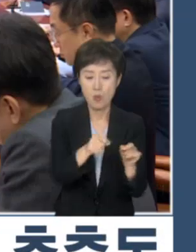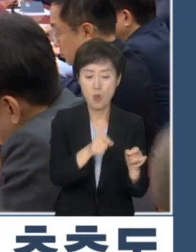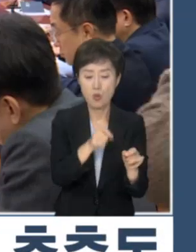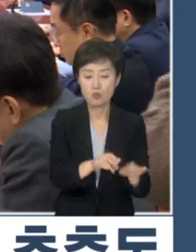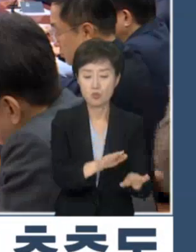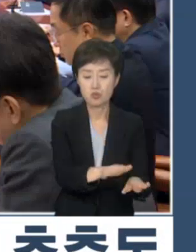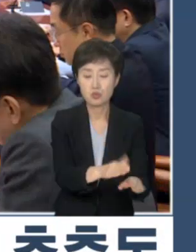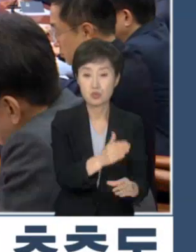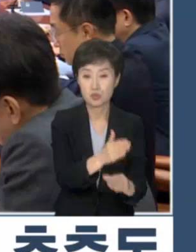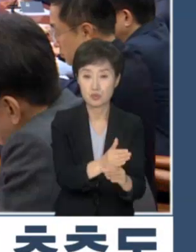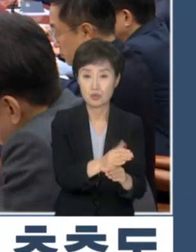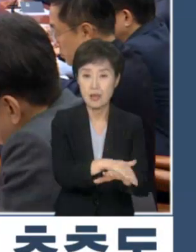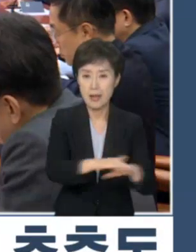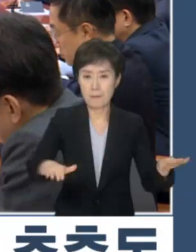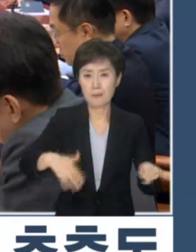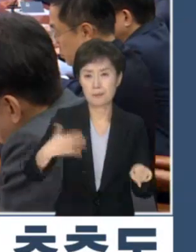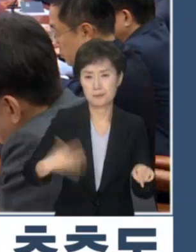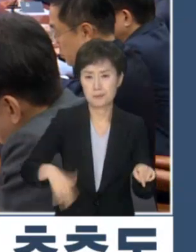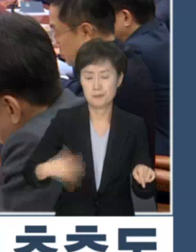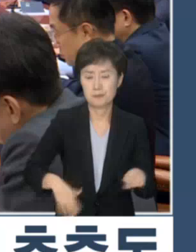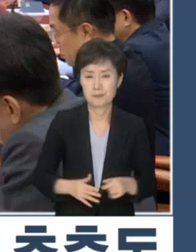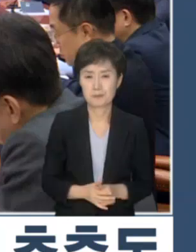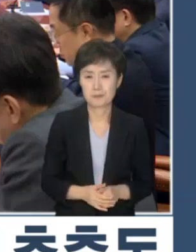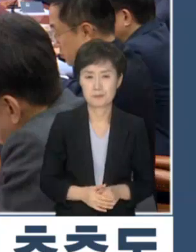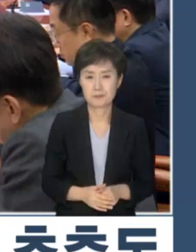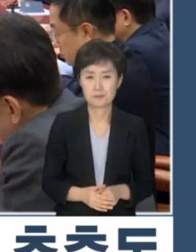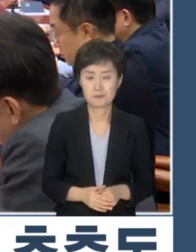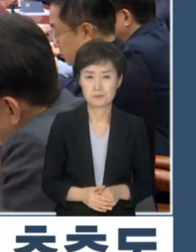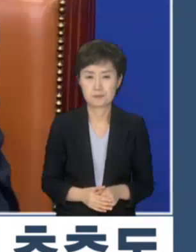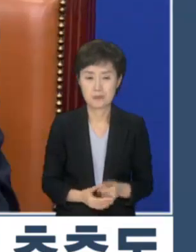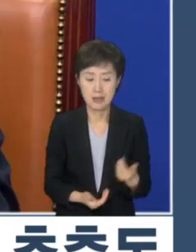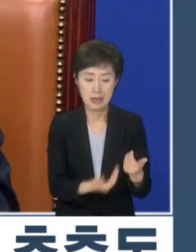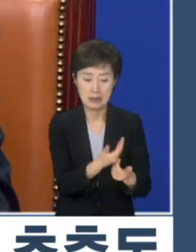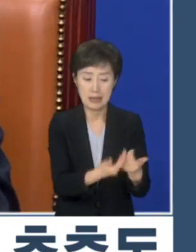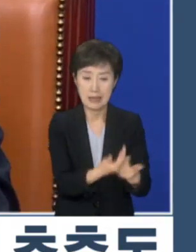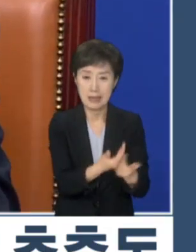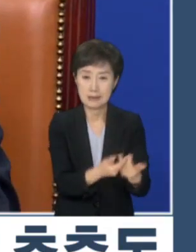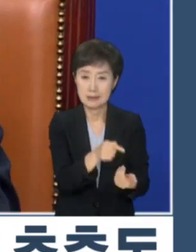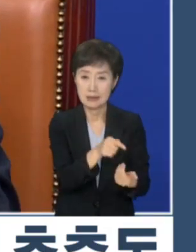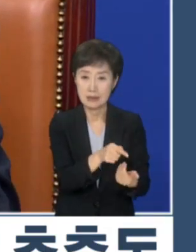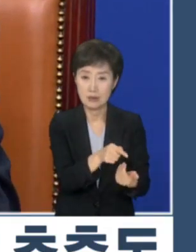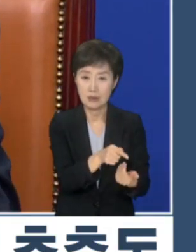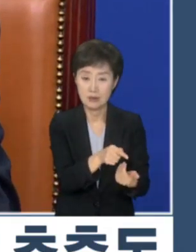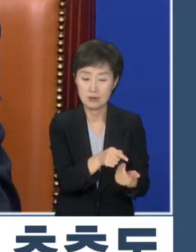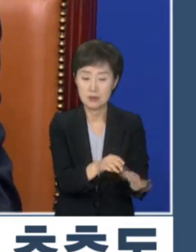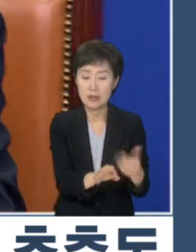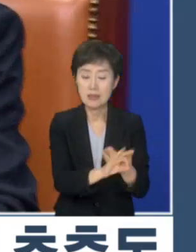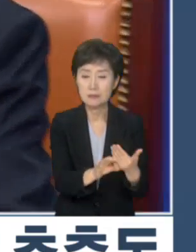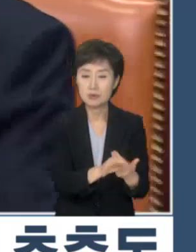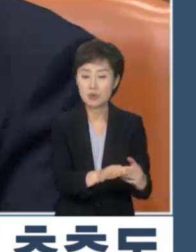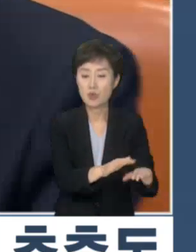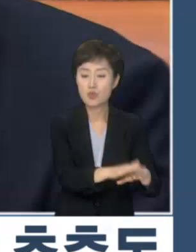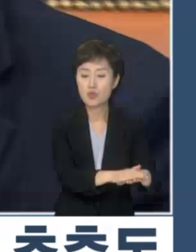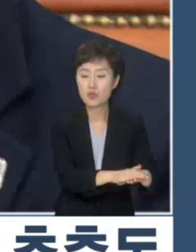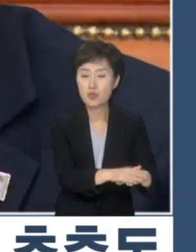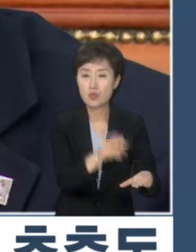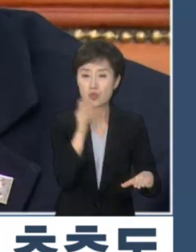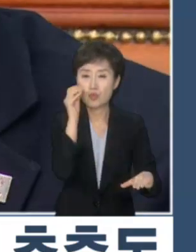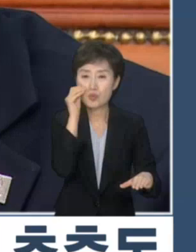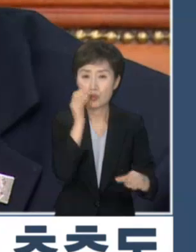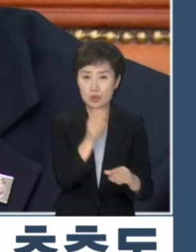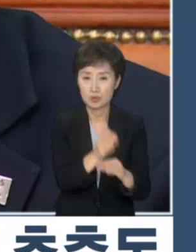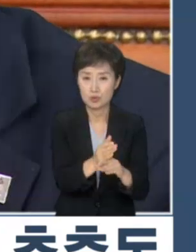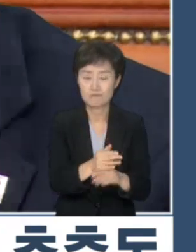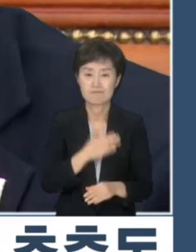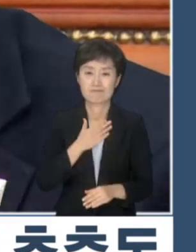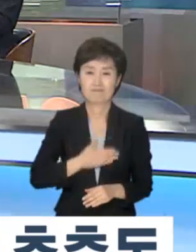그게 해소된 건 아니란 말이죠. 그렇기 때문에 아마 민주당 내의 갈등은 그냥 약간 이제 덮어져 있는 상태다. 언제 터질지도 모른다. 예,